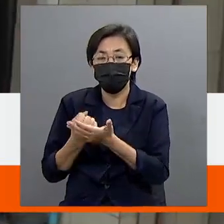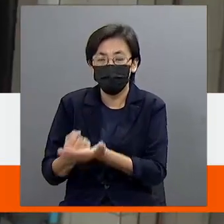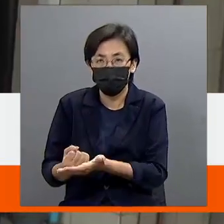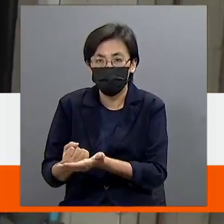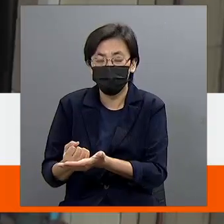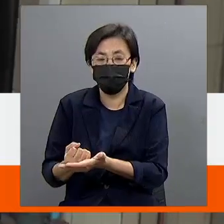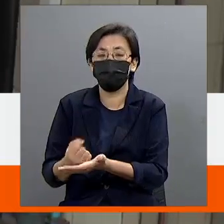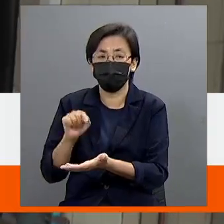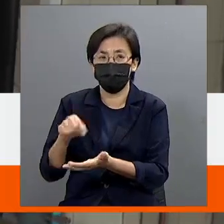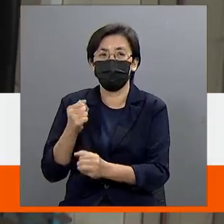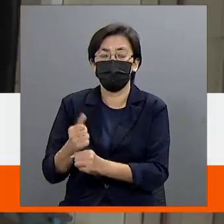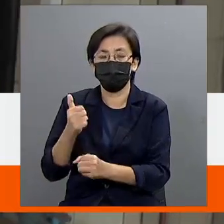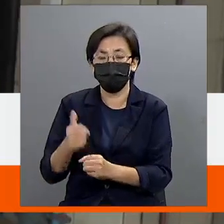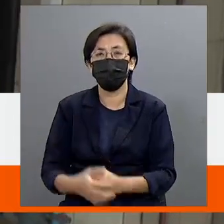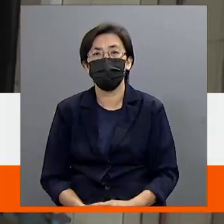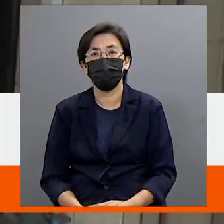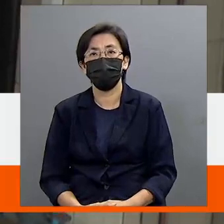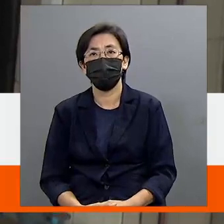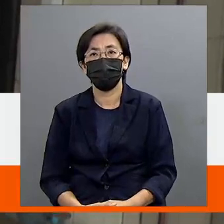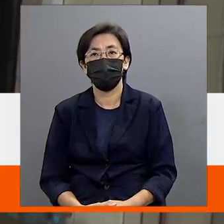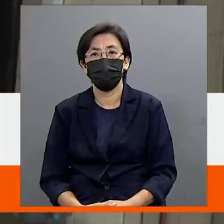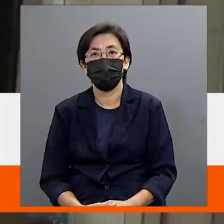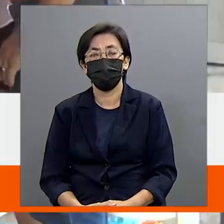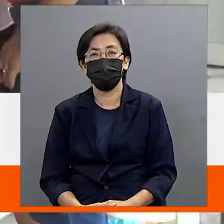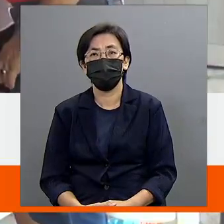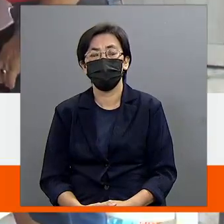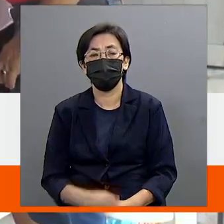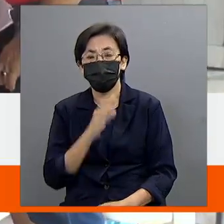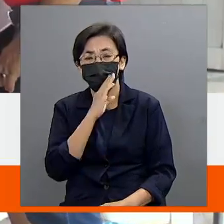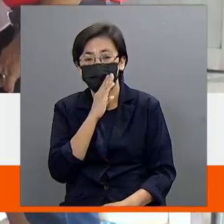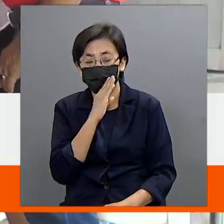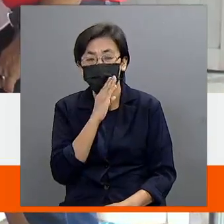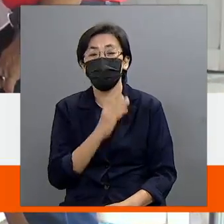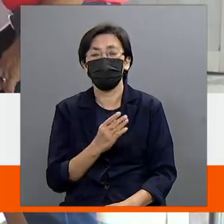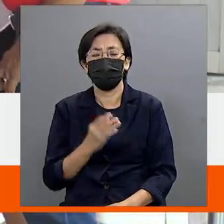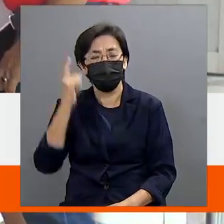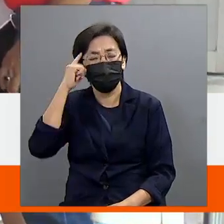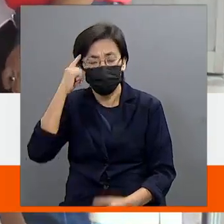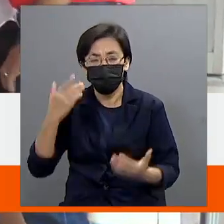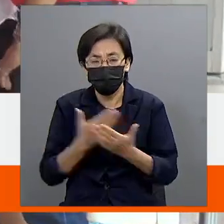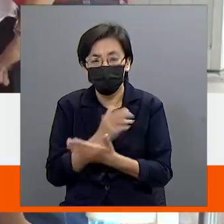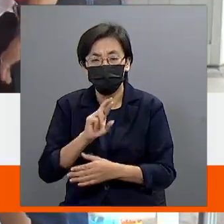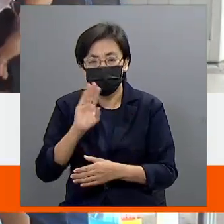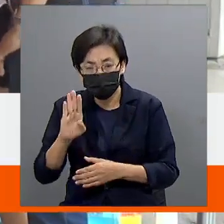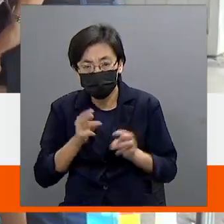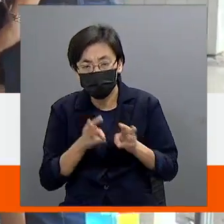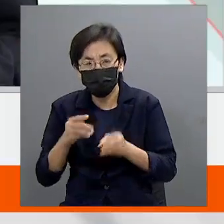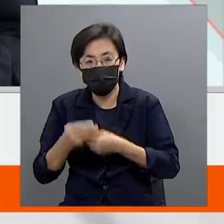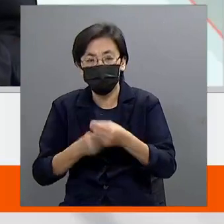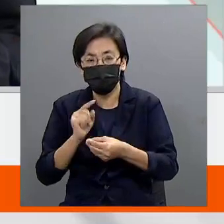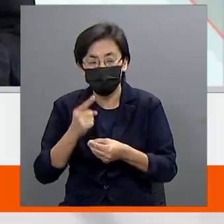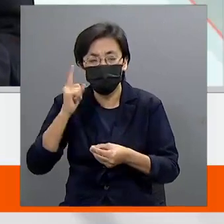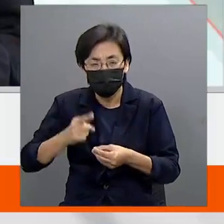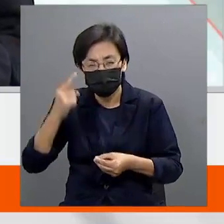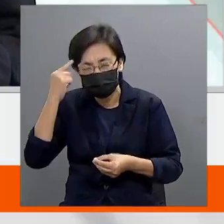ได้มันก็จะมีวิธีการเชิงละเอียดอ่อนในช่วงเปลี่ยนผ่านเนี่ยที่ต้องคิดทำกันบ้านให้รอบคอบ ค่ะ มันจะมีอะไรที่มันส